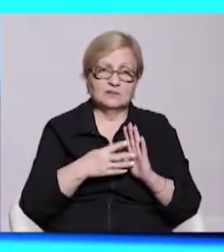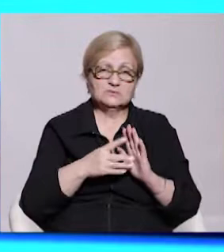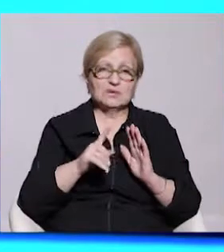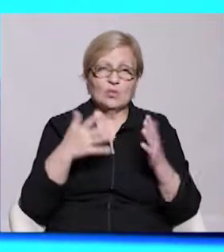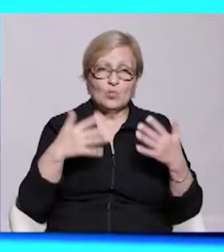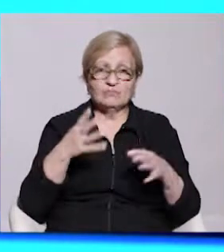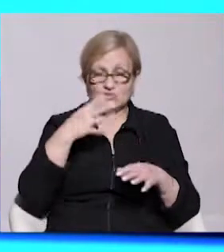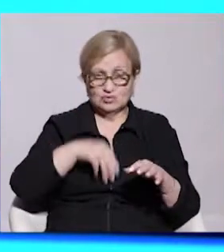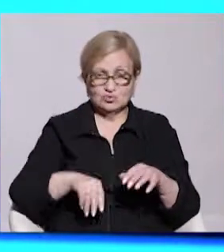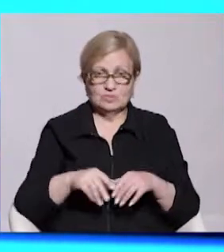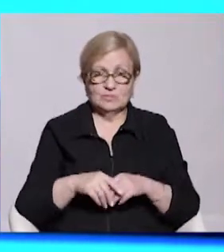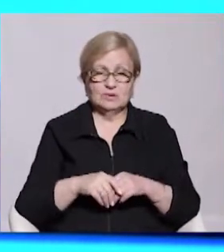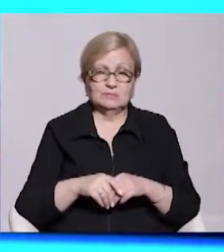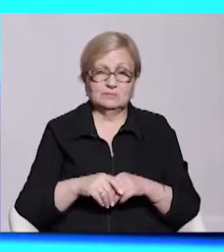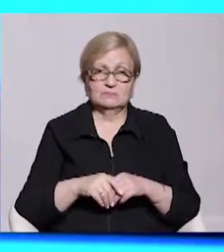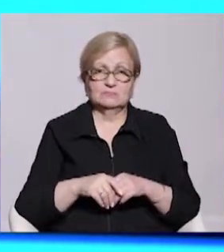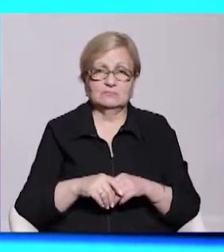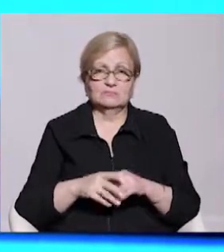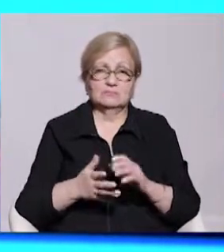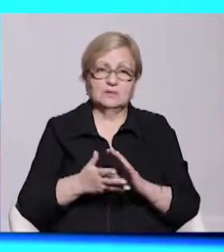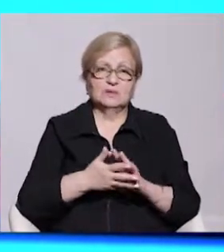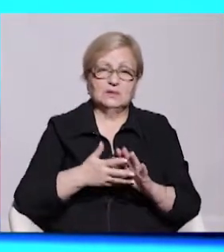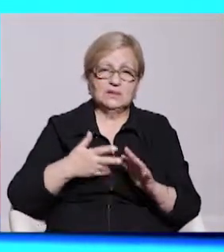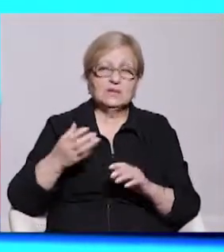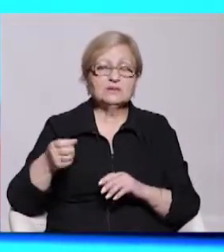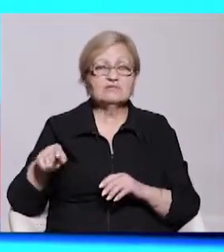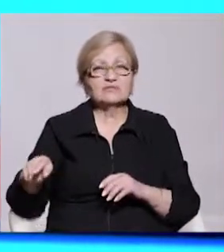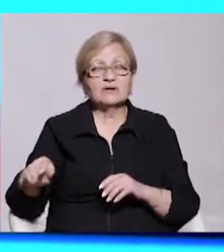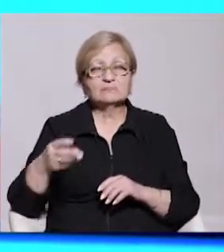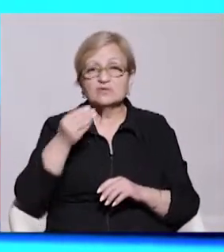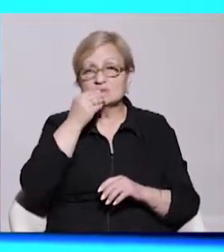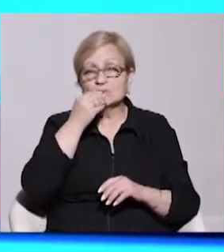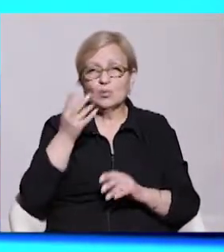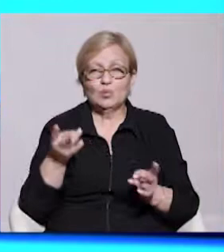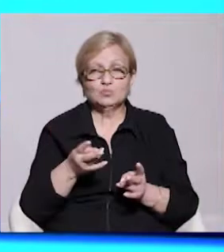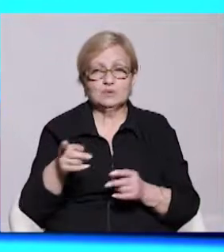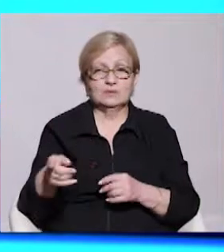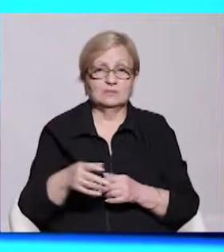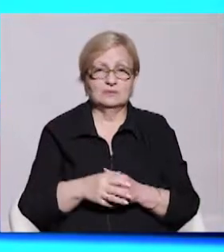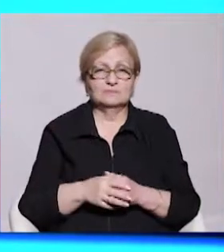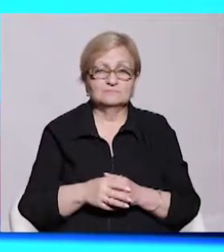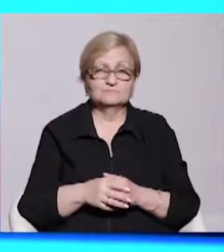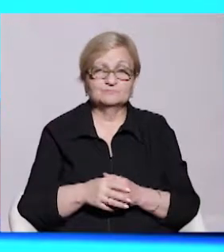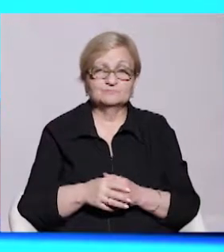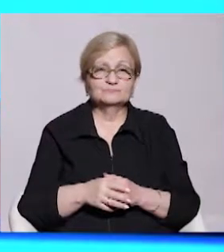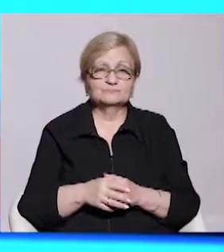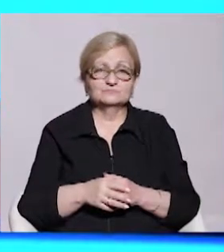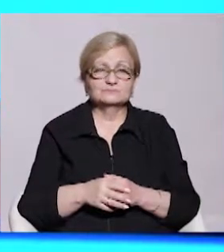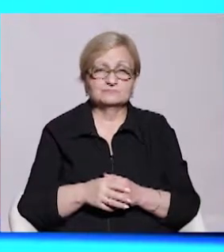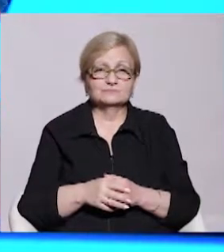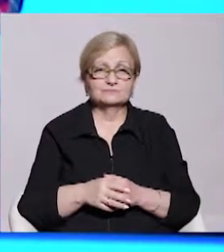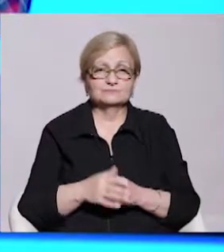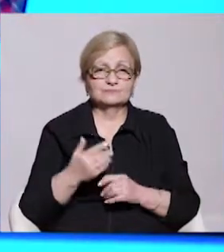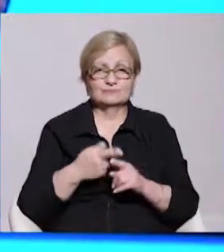9, რომელიც მან უკვე შეჭამა. და გავიგებთ კიდე რამდენის შეჭმა მოუწევს ამ ჩვენს პანდას. ხომ, ასეთი